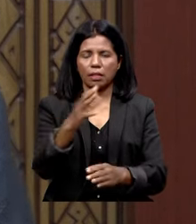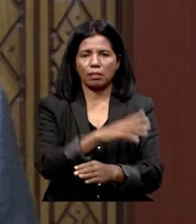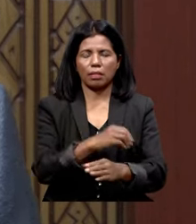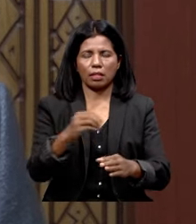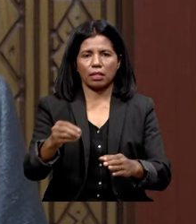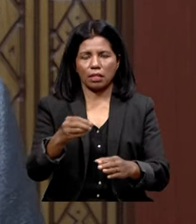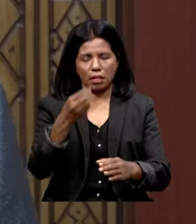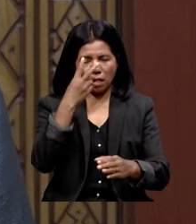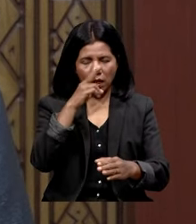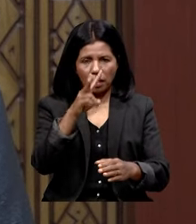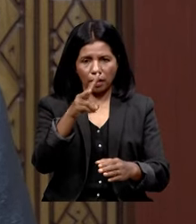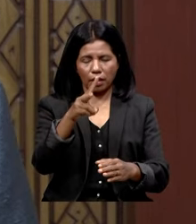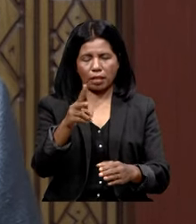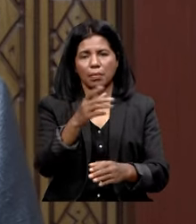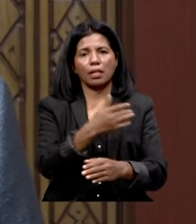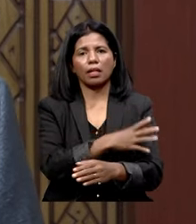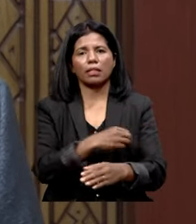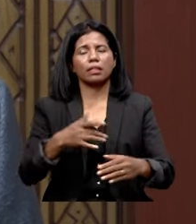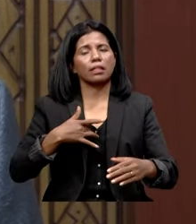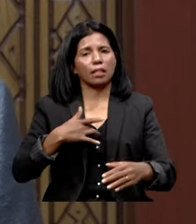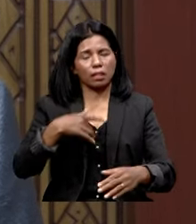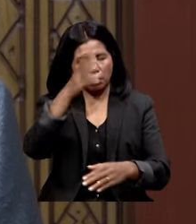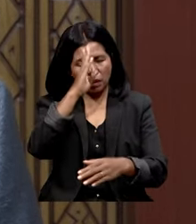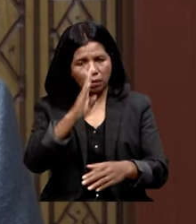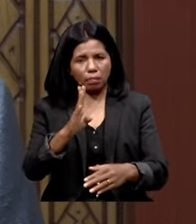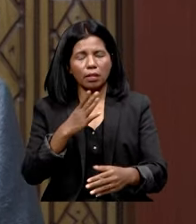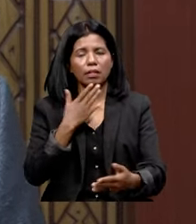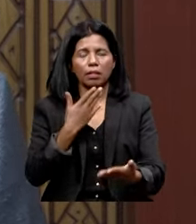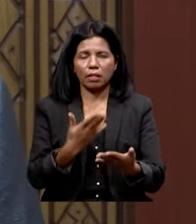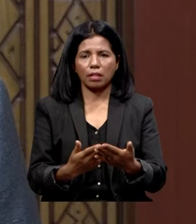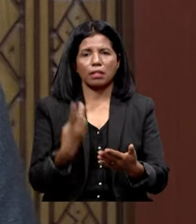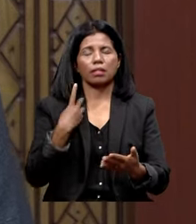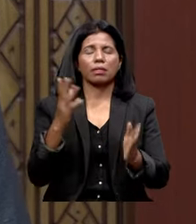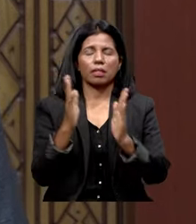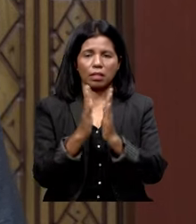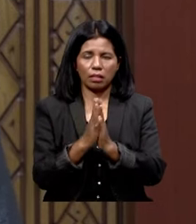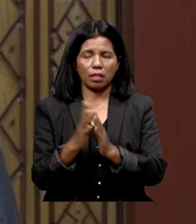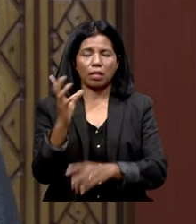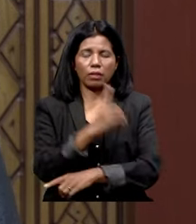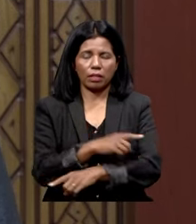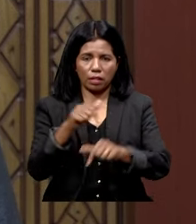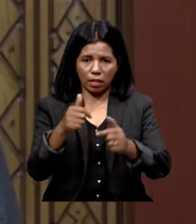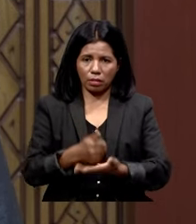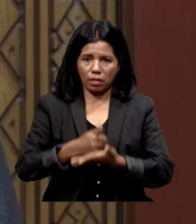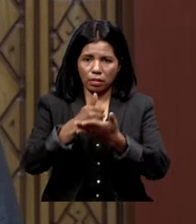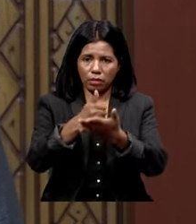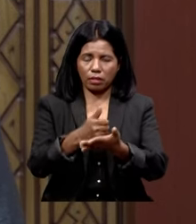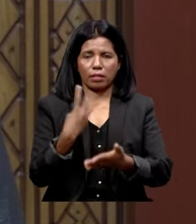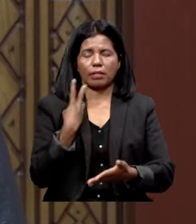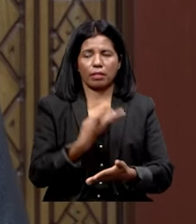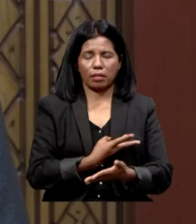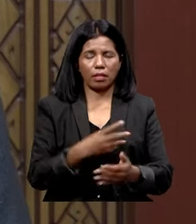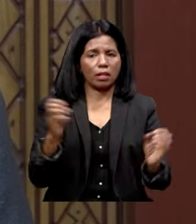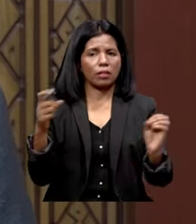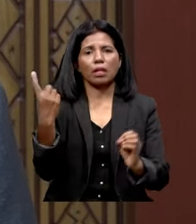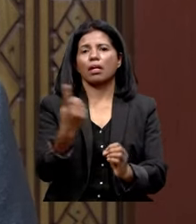maroma dinia rahundia mai be ita mos reza atu ita ne be ya lorong ini demos tulung ita la os atau